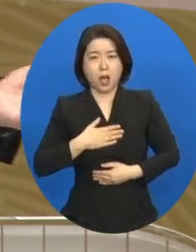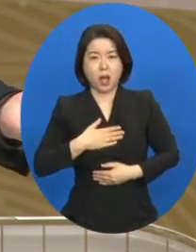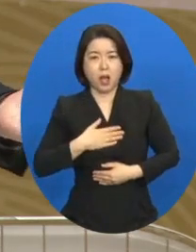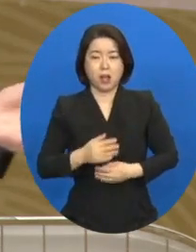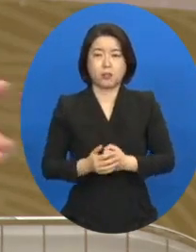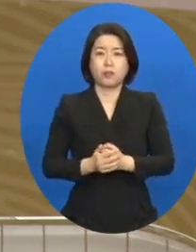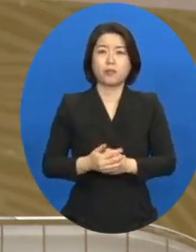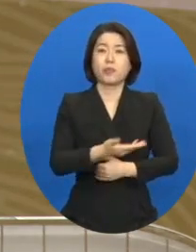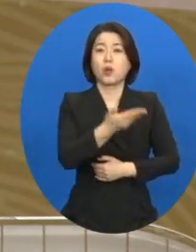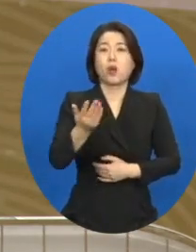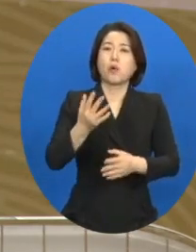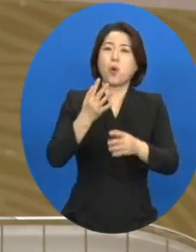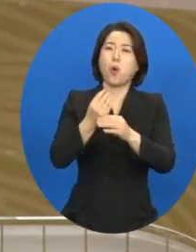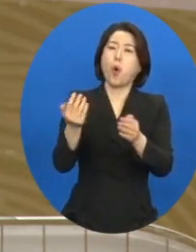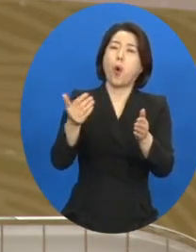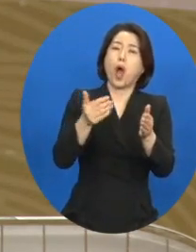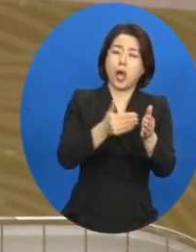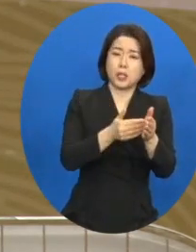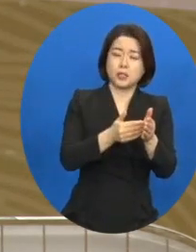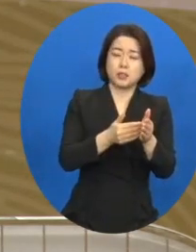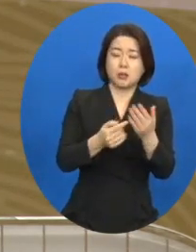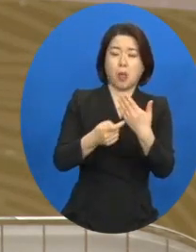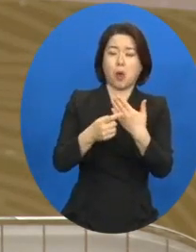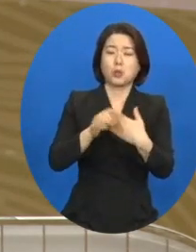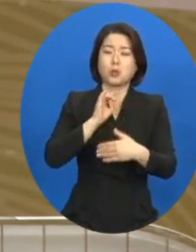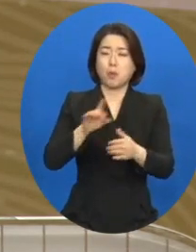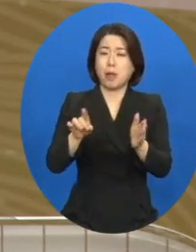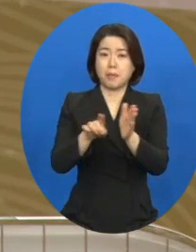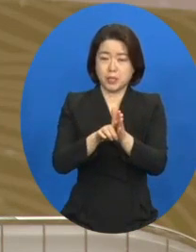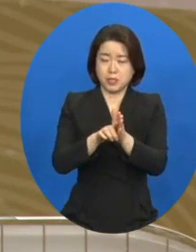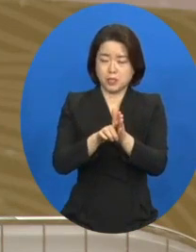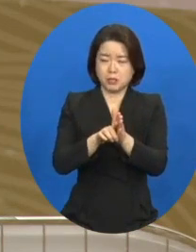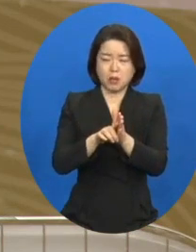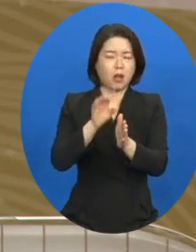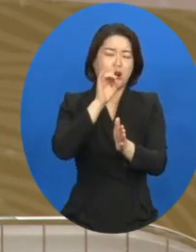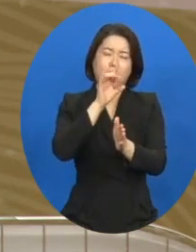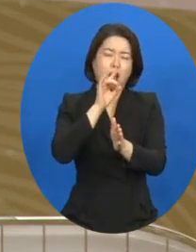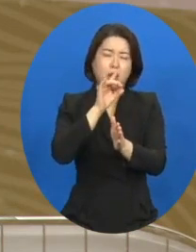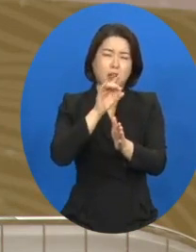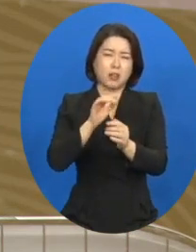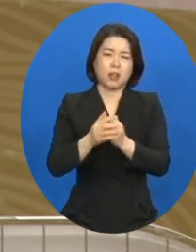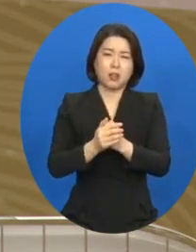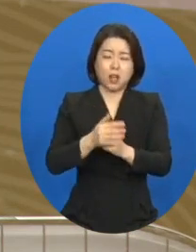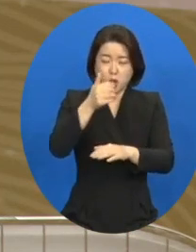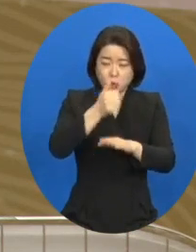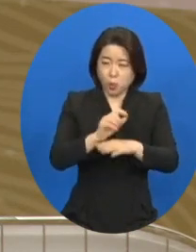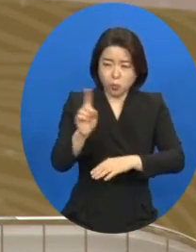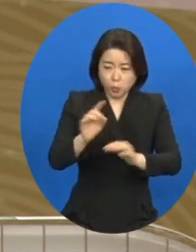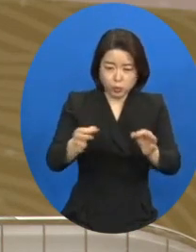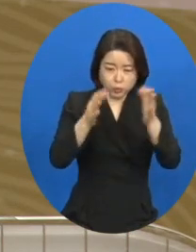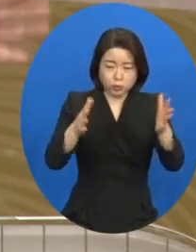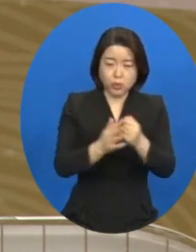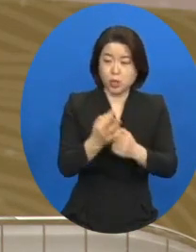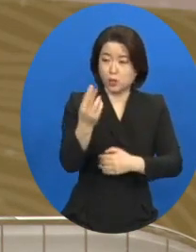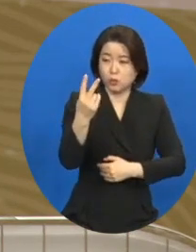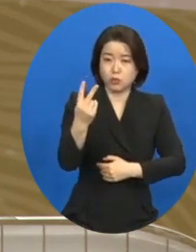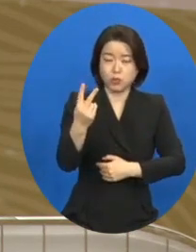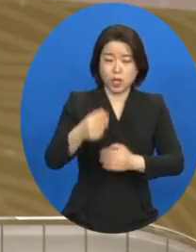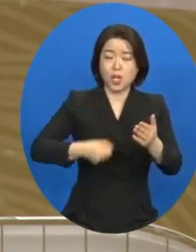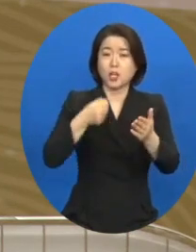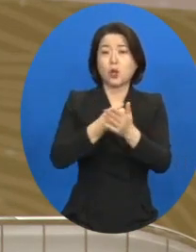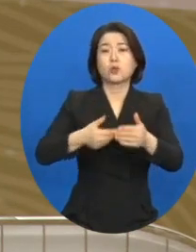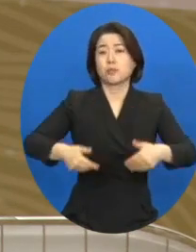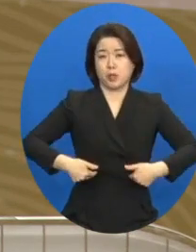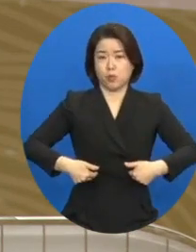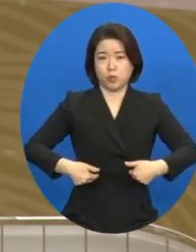여러분 언제까지나 믿는 척하고 살 수 없어요. 결국 어느 순간에는 둘 중에 하나를 딱 결정해야